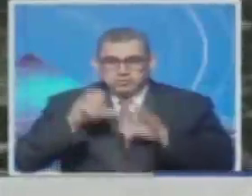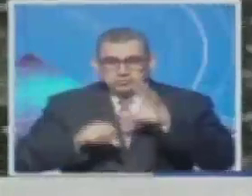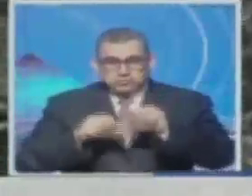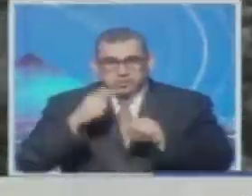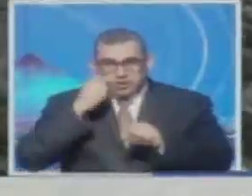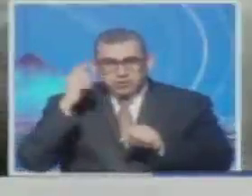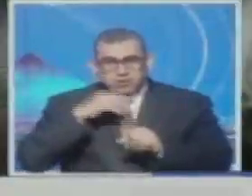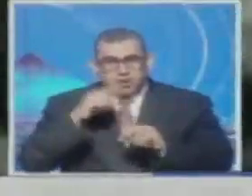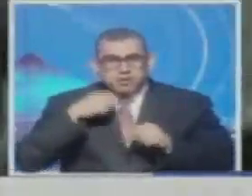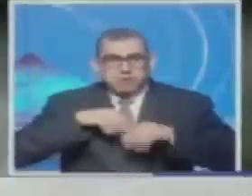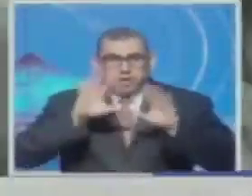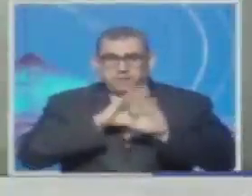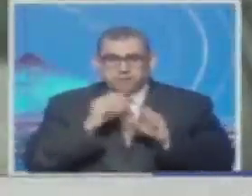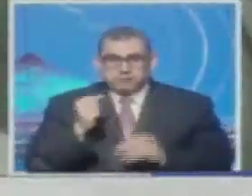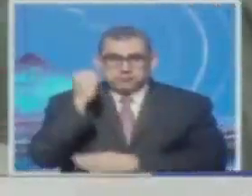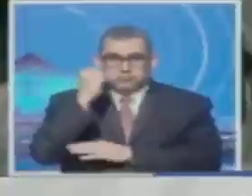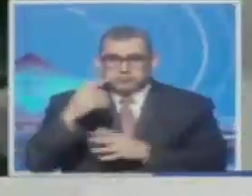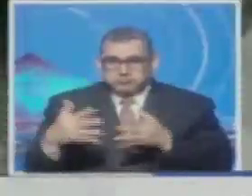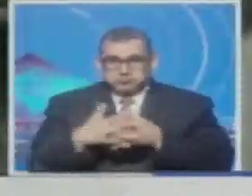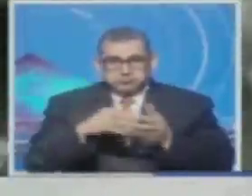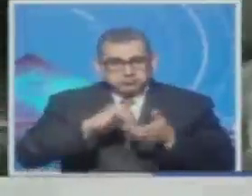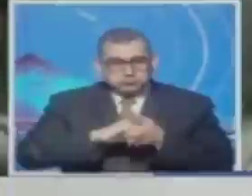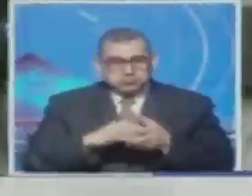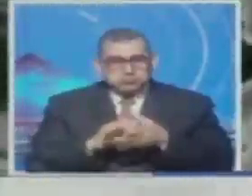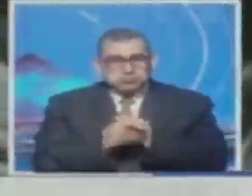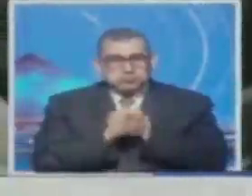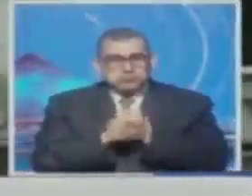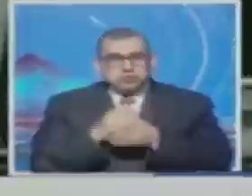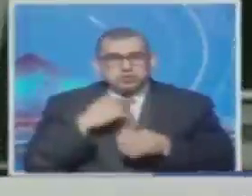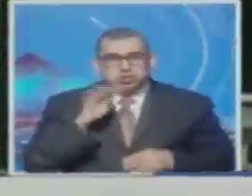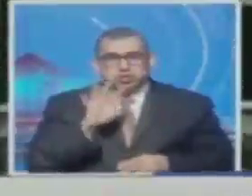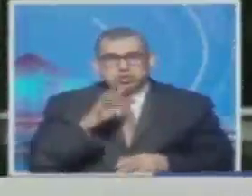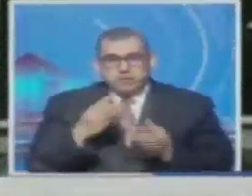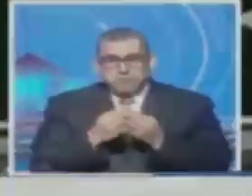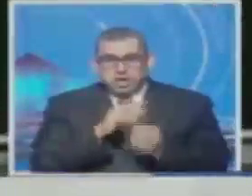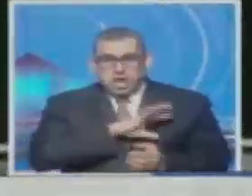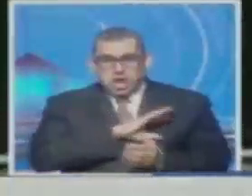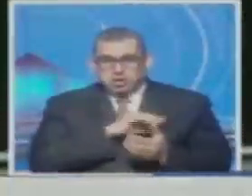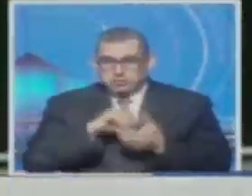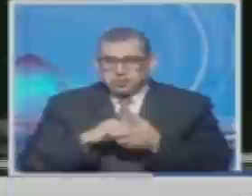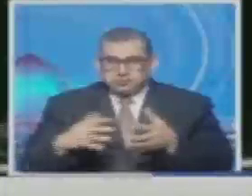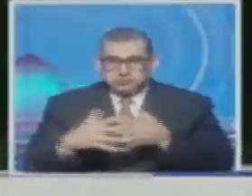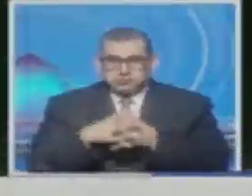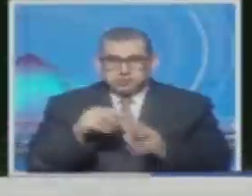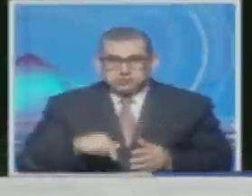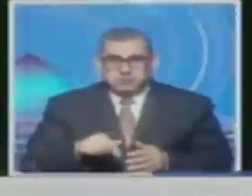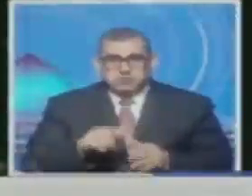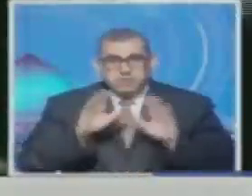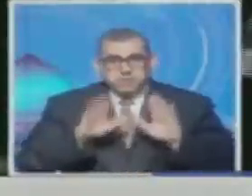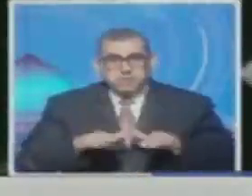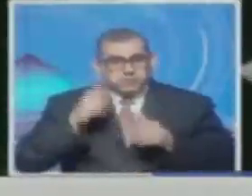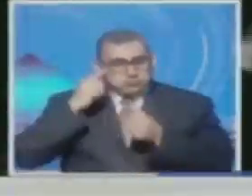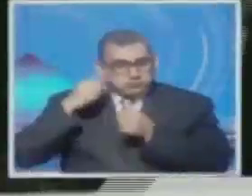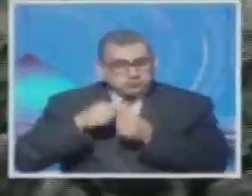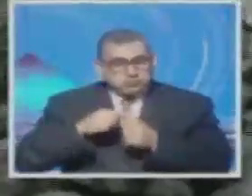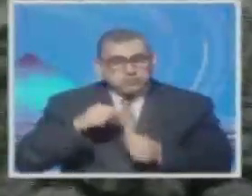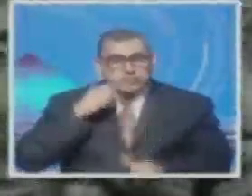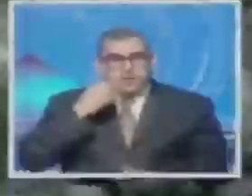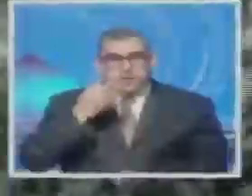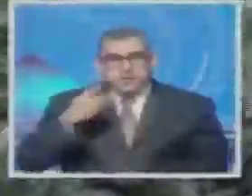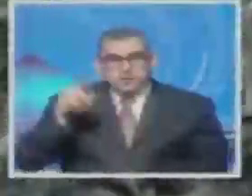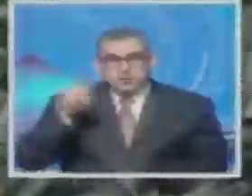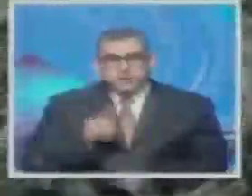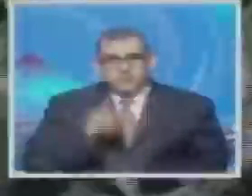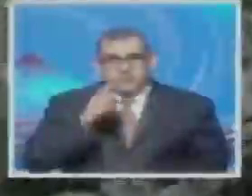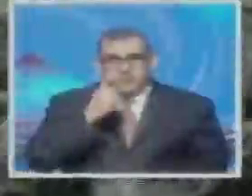والانكسار والضياع، بوحدة وتماسك شعبها وجيشها الوطني. تظل ذكرى 23 من